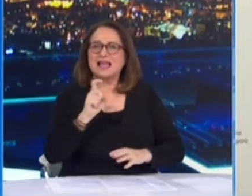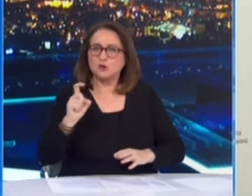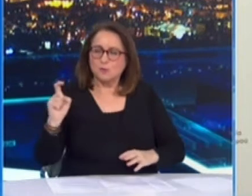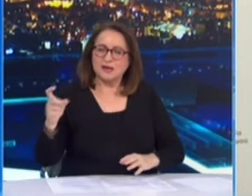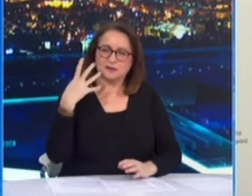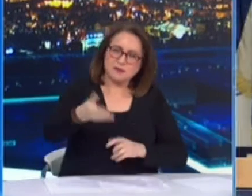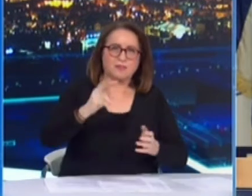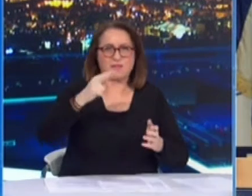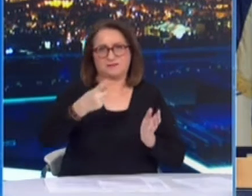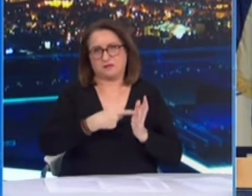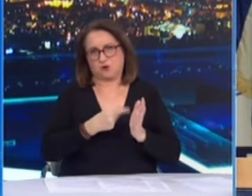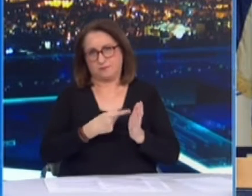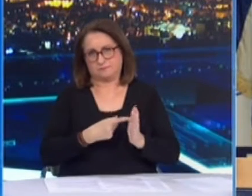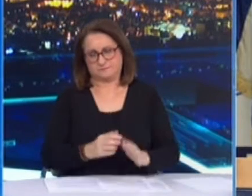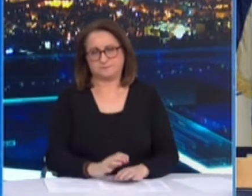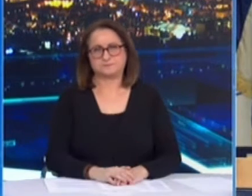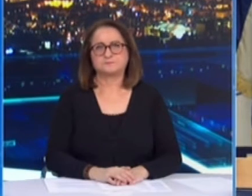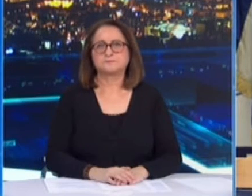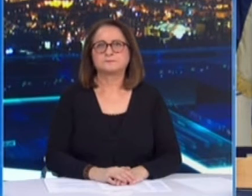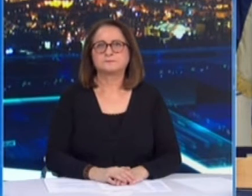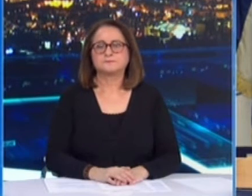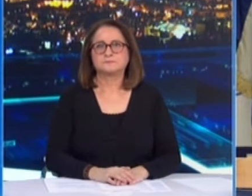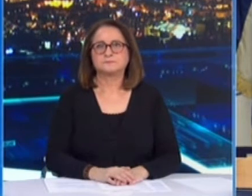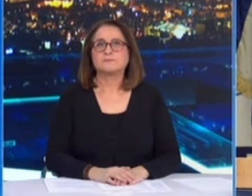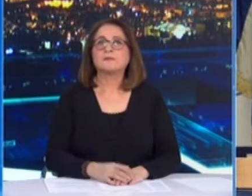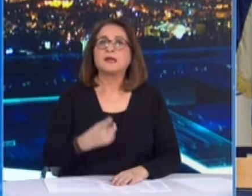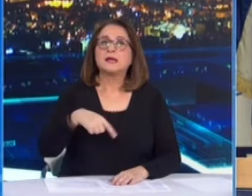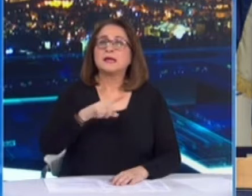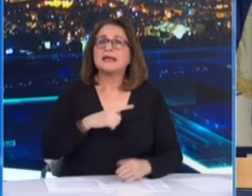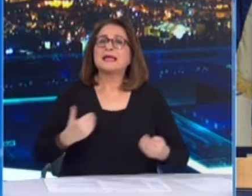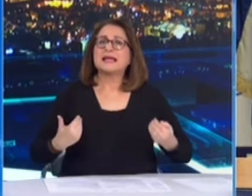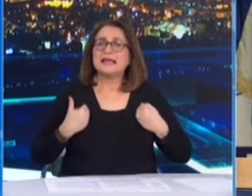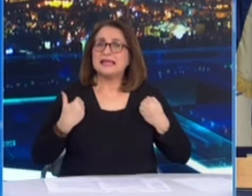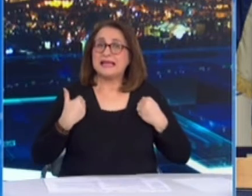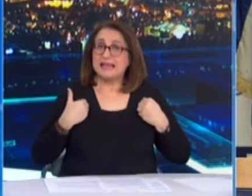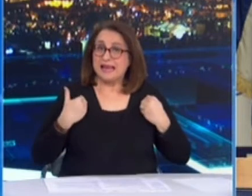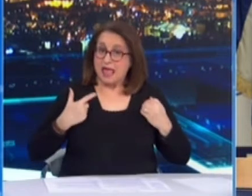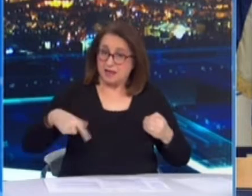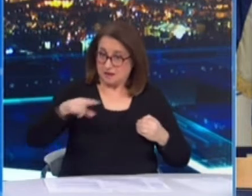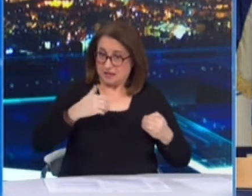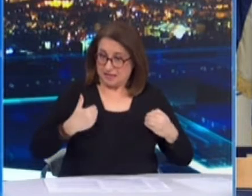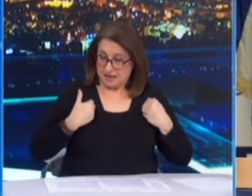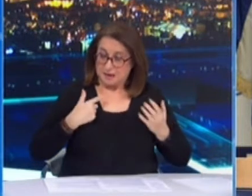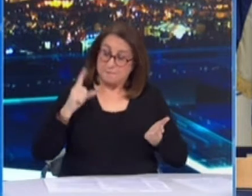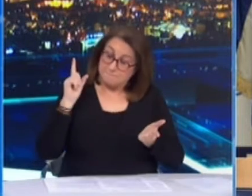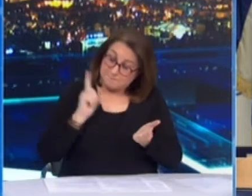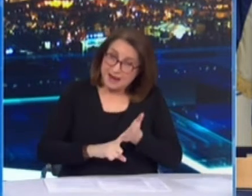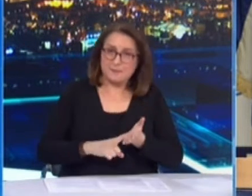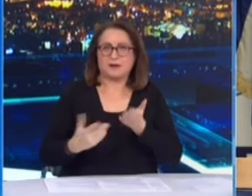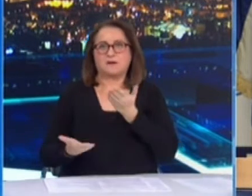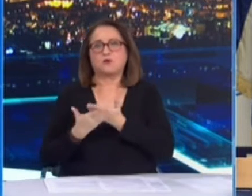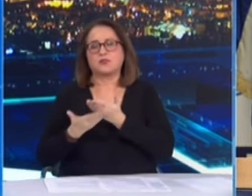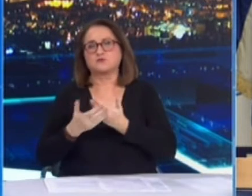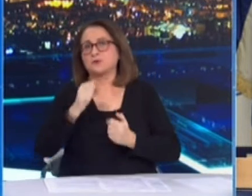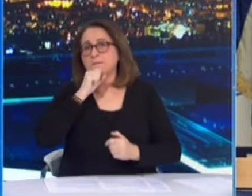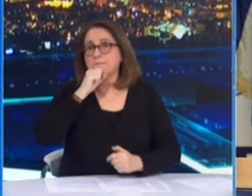15.450.000 πολιτών. Οι νεότεροι στην ηλικία έχουν μια ηθική υποχρέωση να βοηθήσουν τα